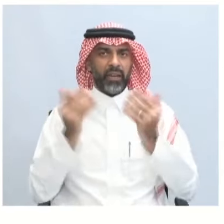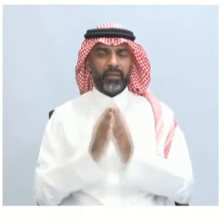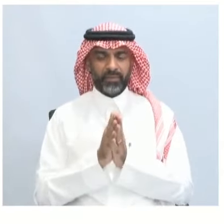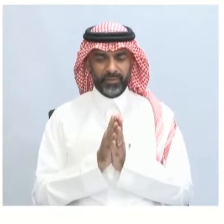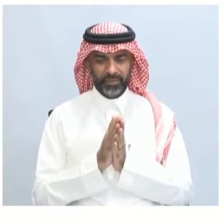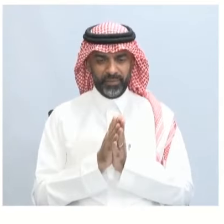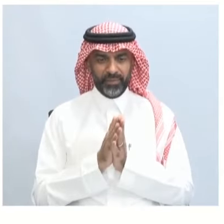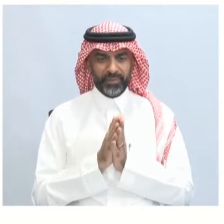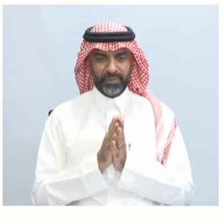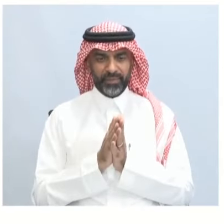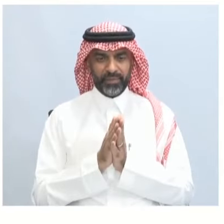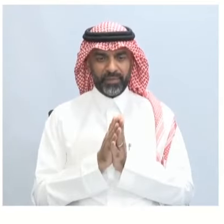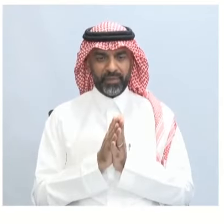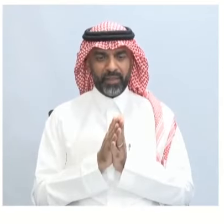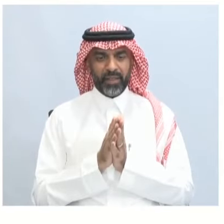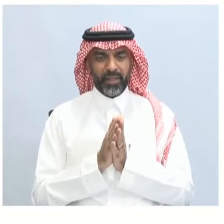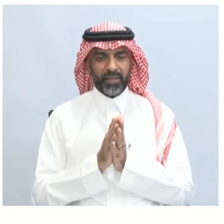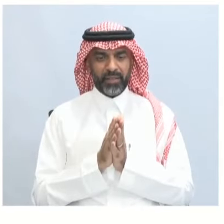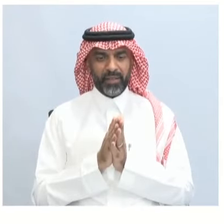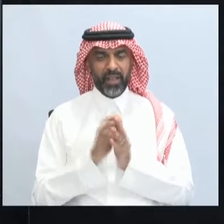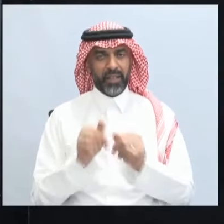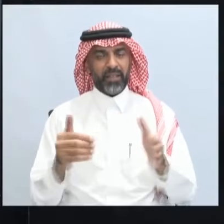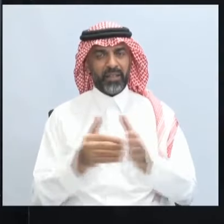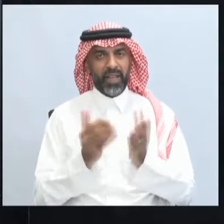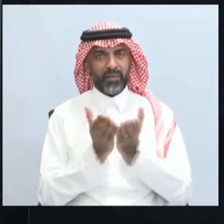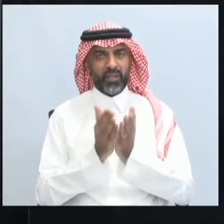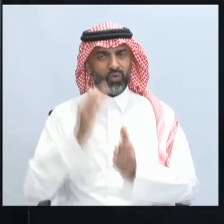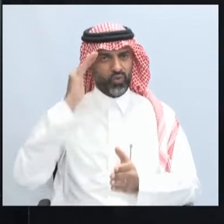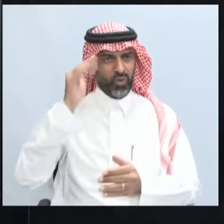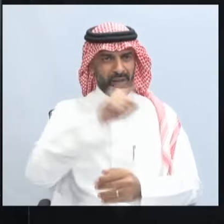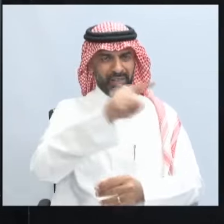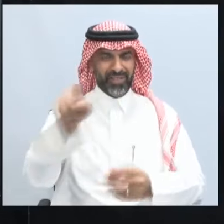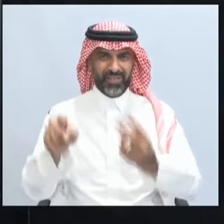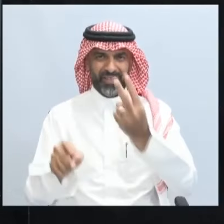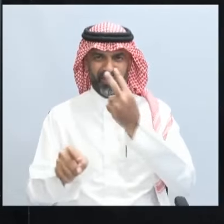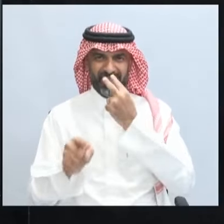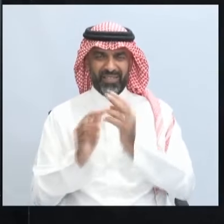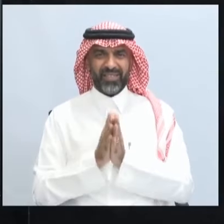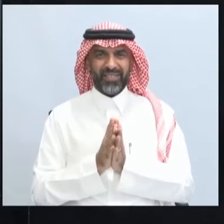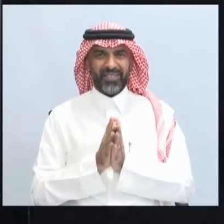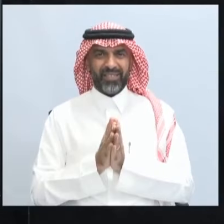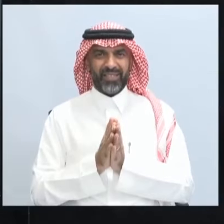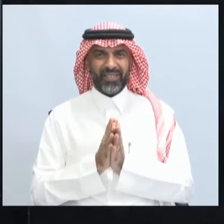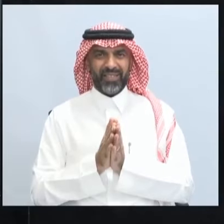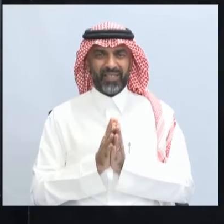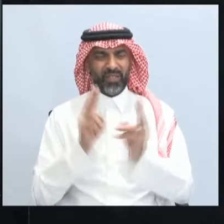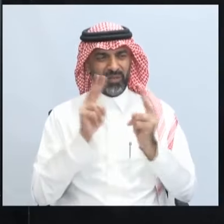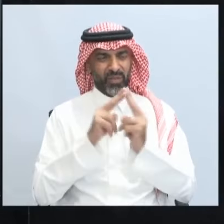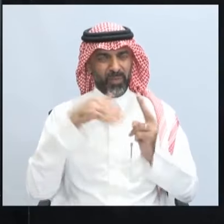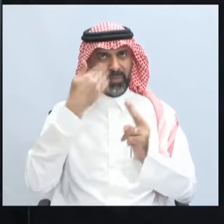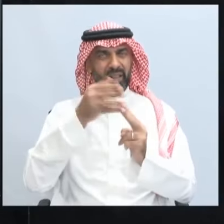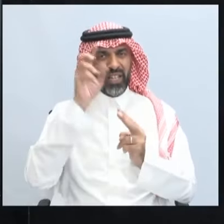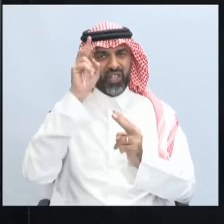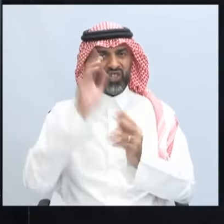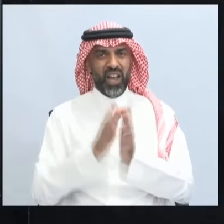النتائج في الاخره بهذا نكون وله الحمد انتهينا اشكر لكم حرصكم وتفاعلكم التقيكم باذن الله في